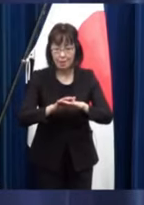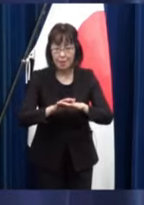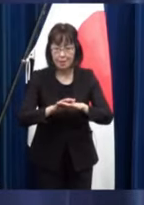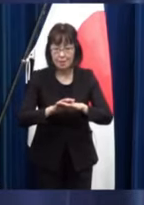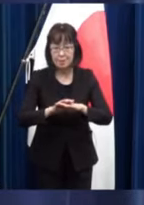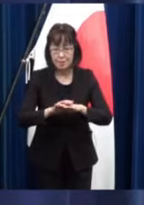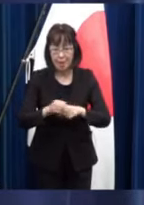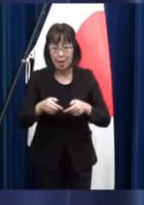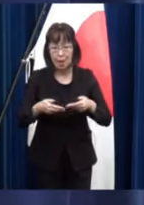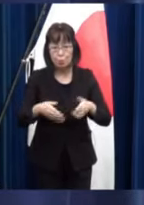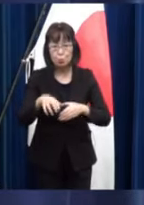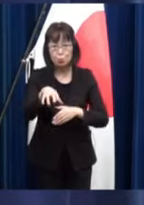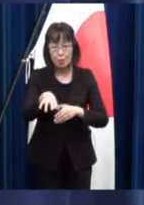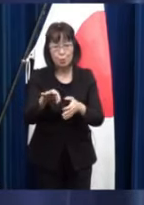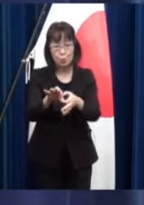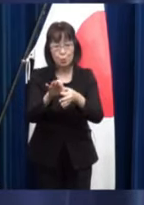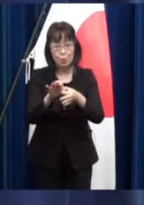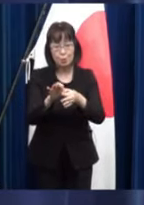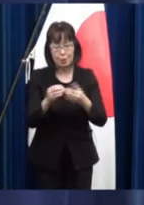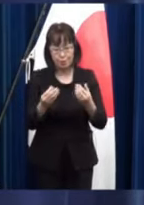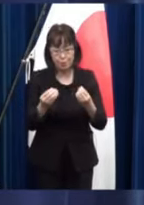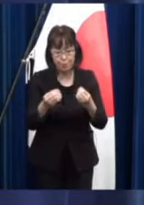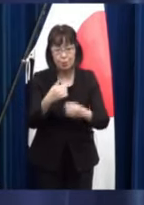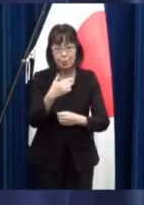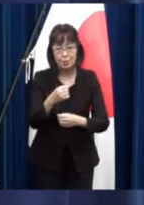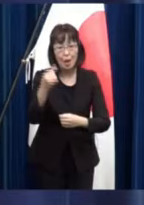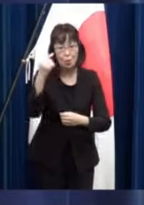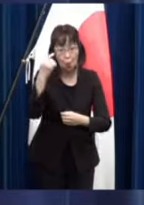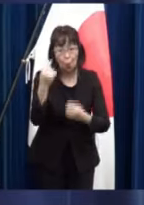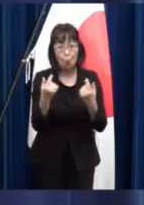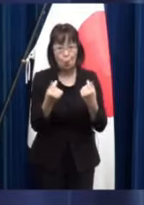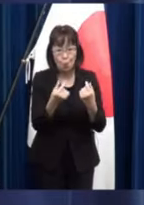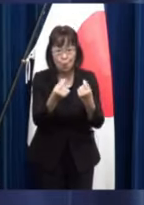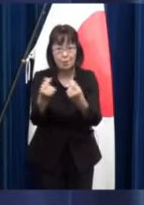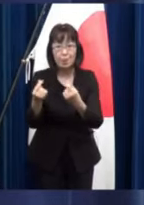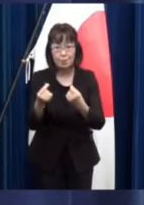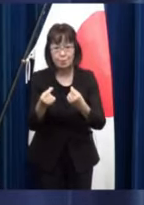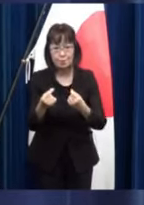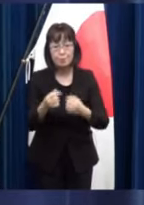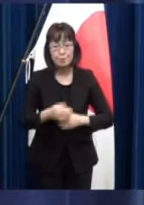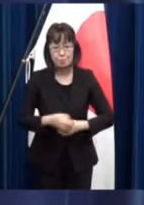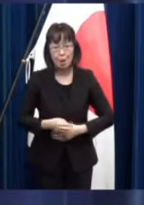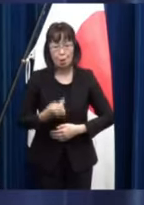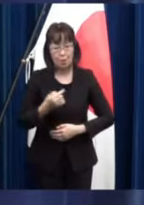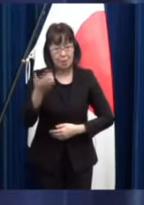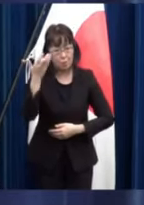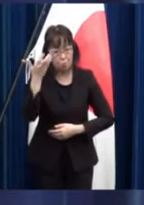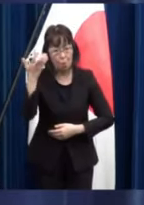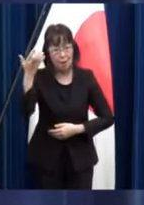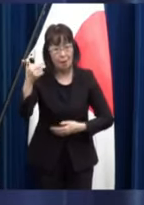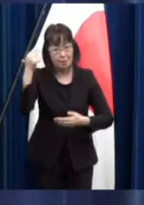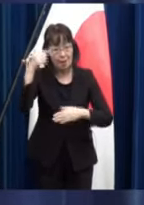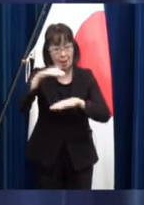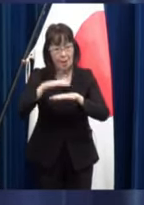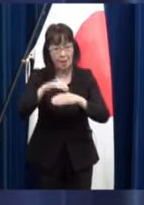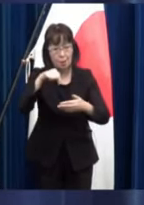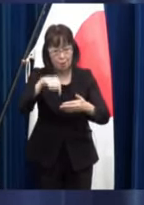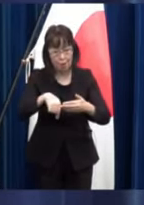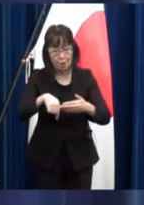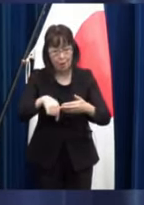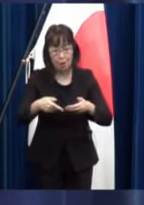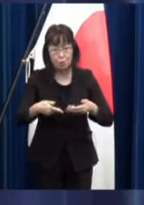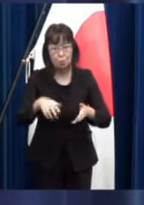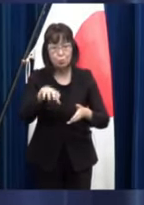絆を持ち続けていたい、そう思っているに違いない、そうした私の考え方から、ふるさと納税という